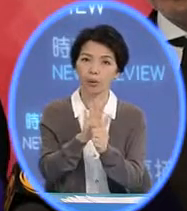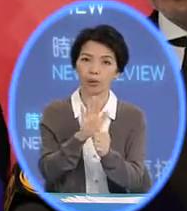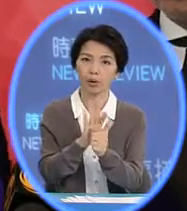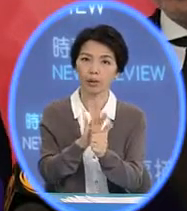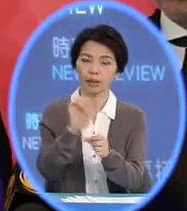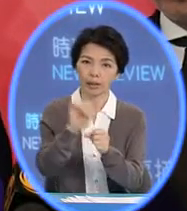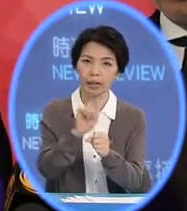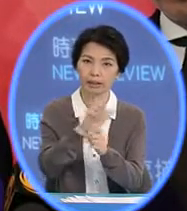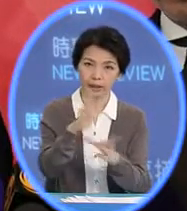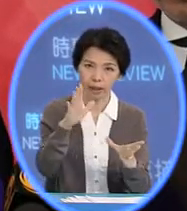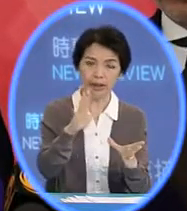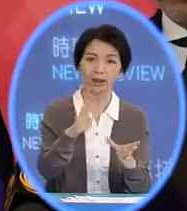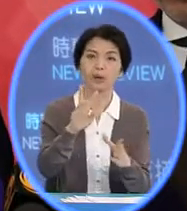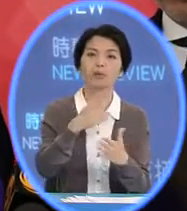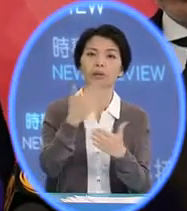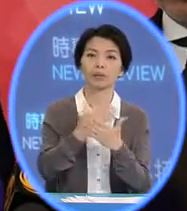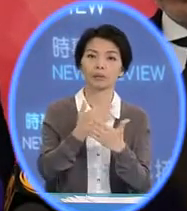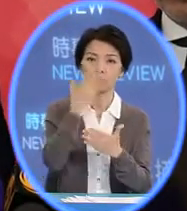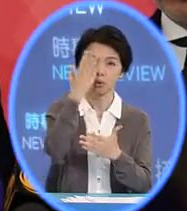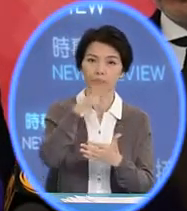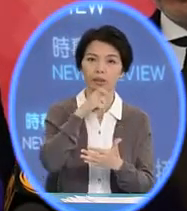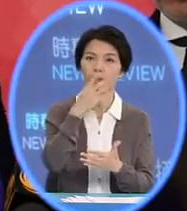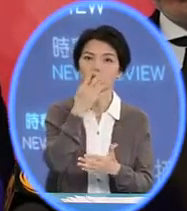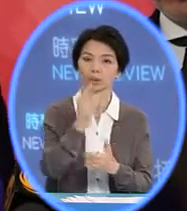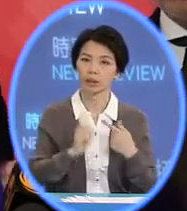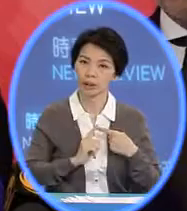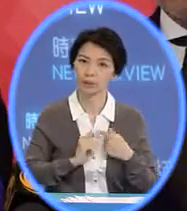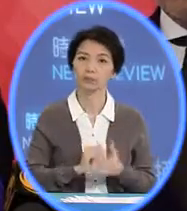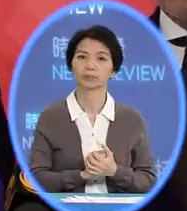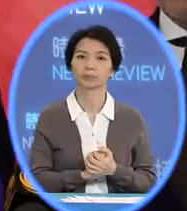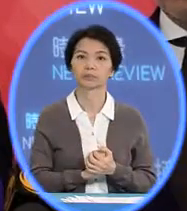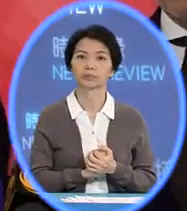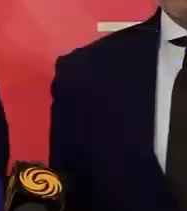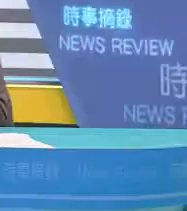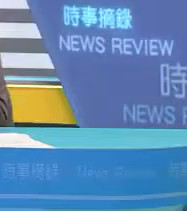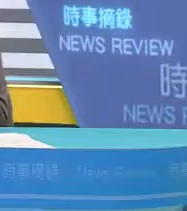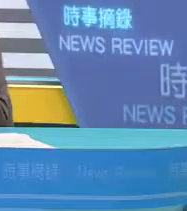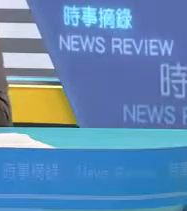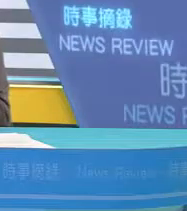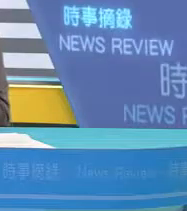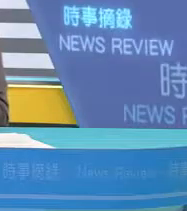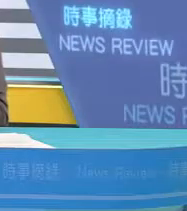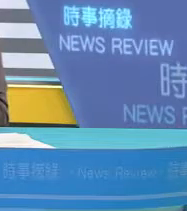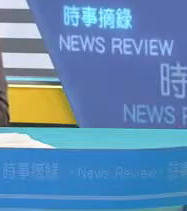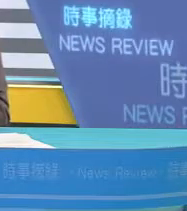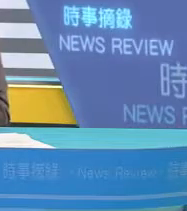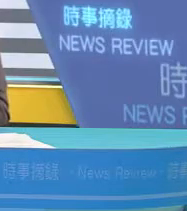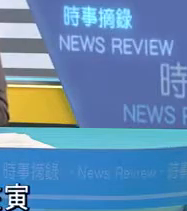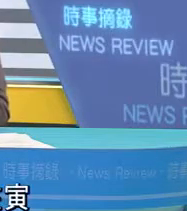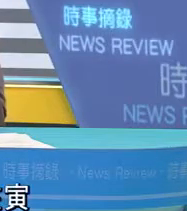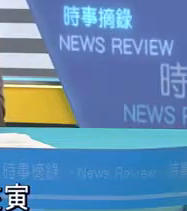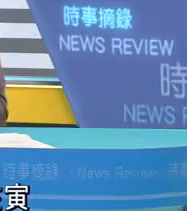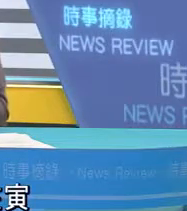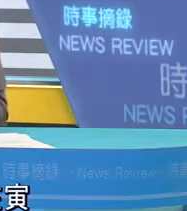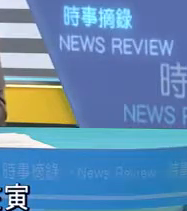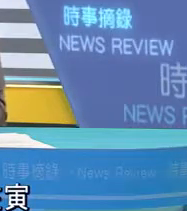加大，咁呢個希望咧係減低佢哋即係所承擔嘅風險。 上星期二，一連三